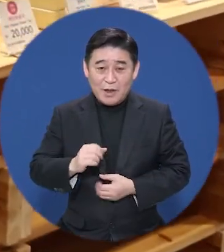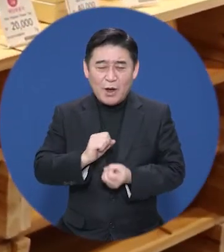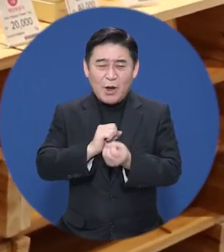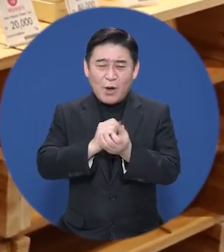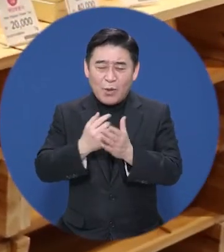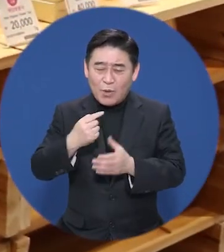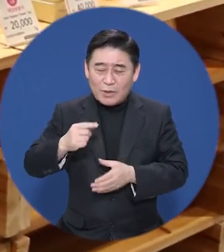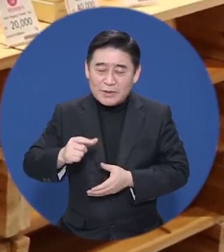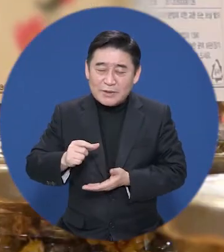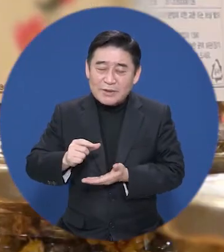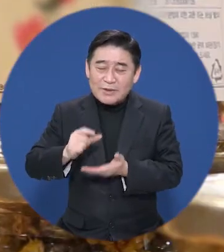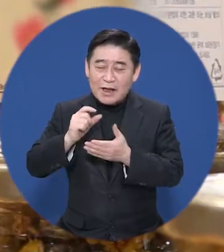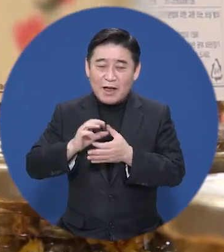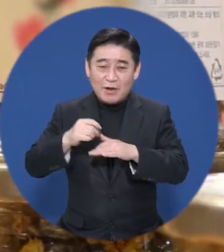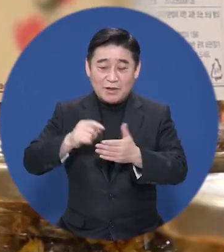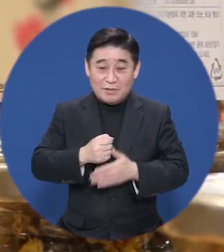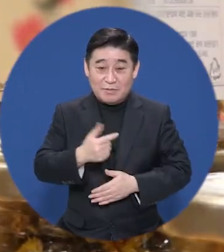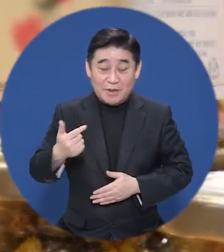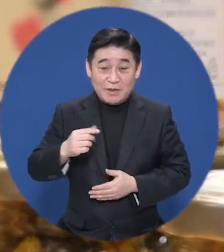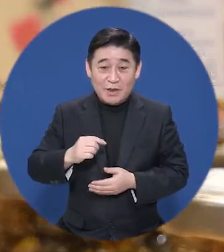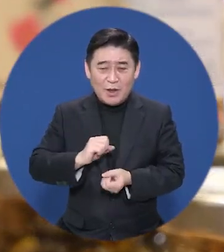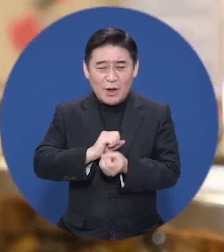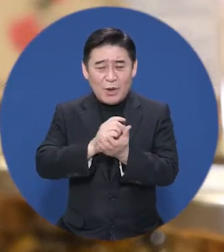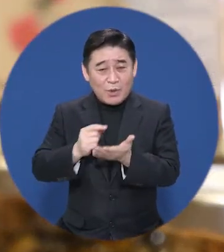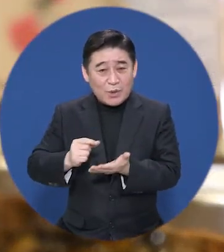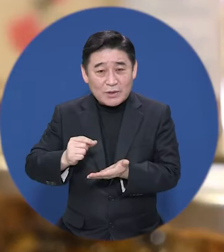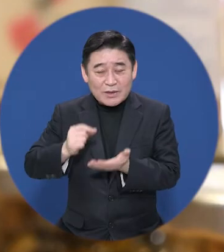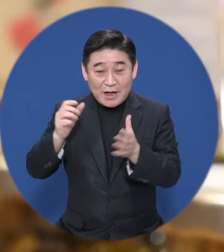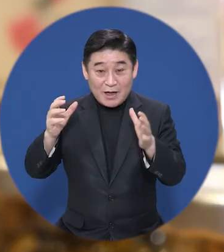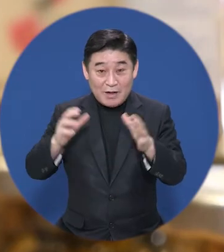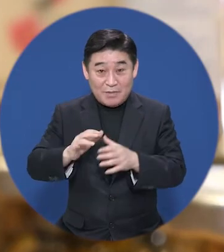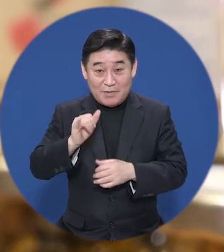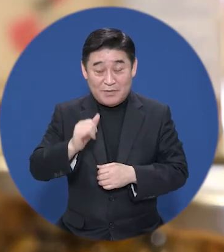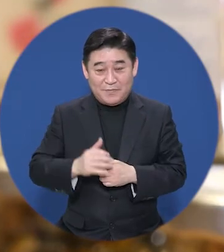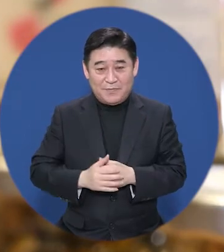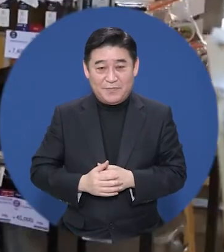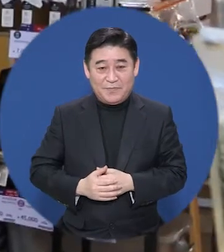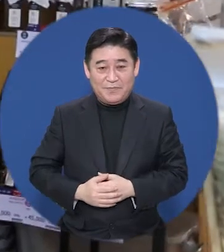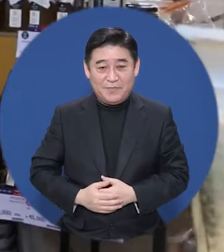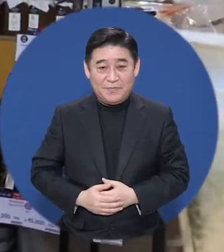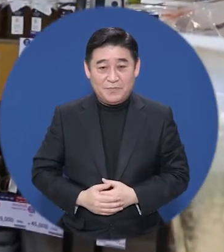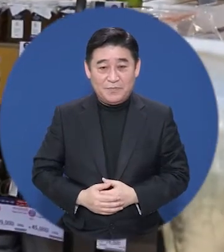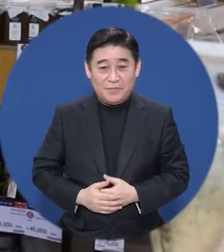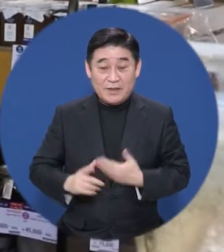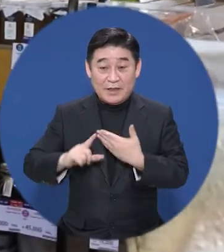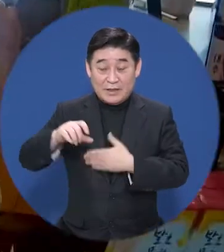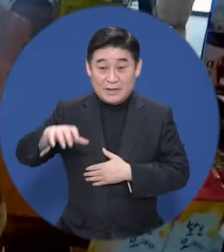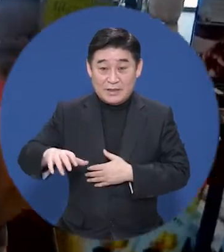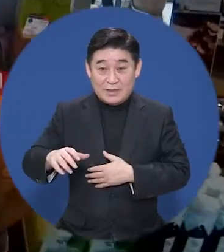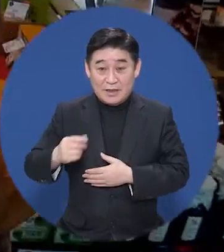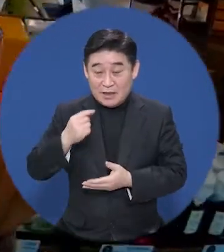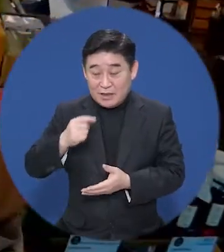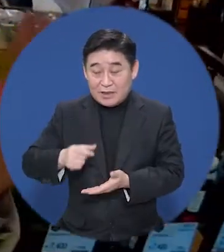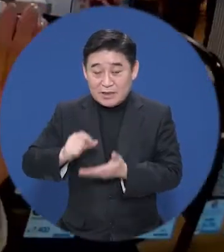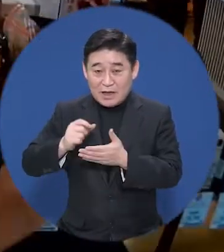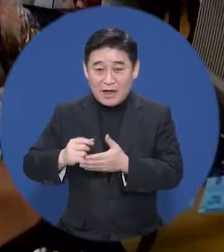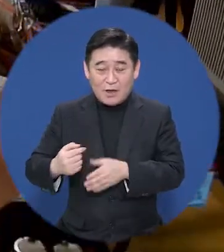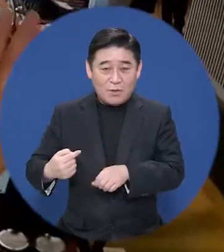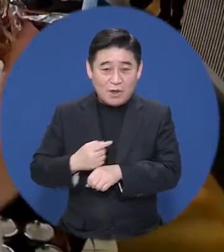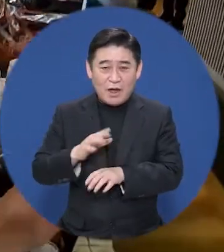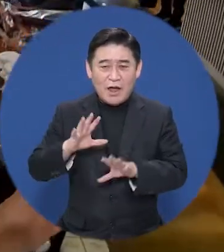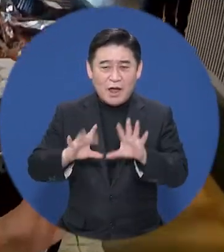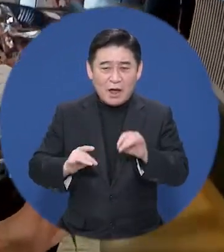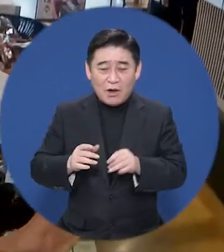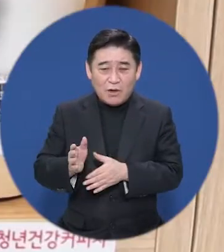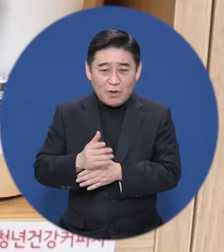관심이 많은데 여기 이렇게 꽃차들이 한 곳에 모여 있습니다. 지역차 외에도 건어물, 그리고